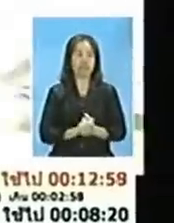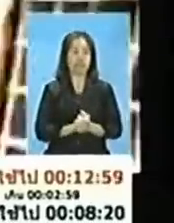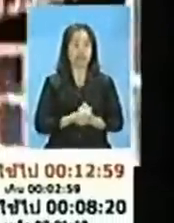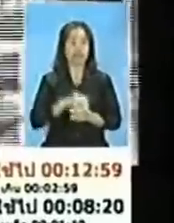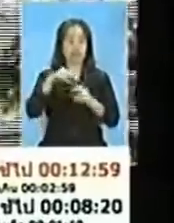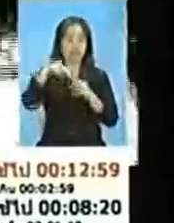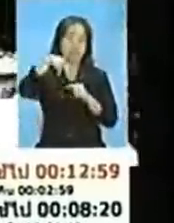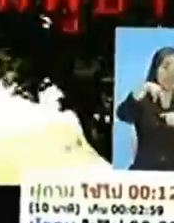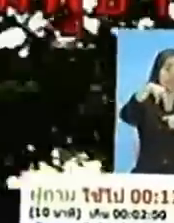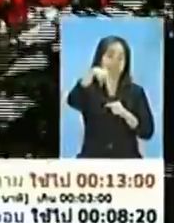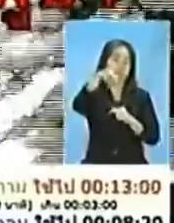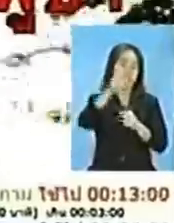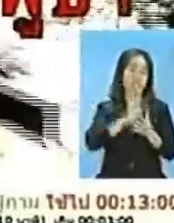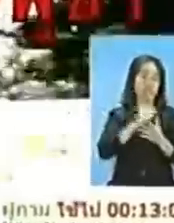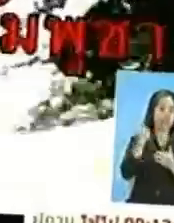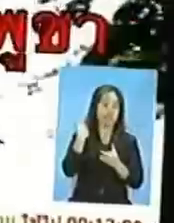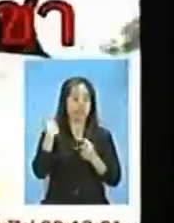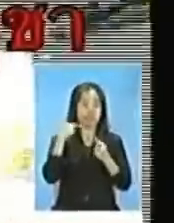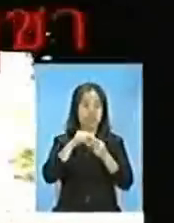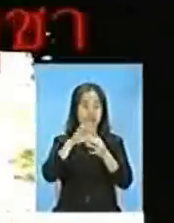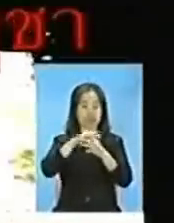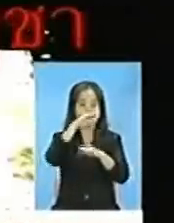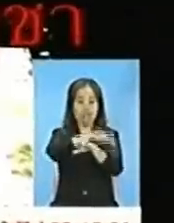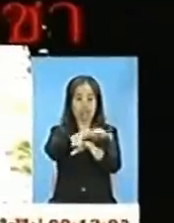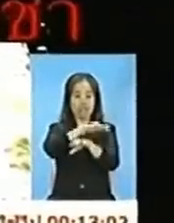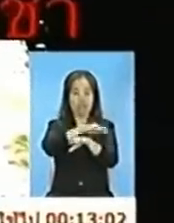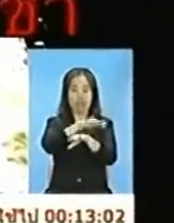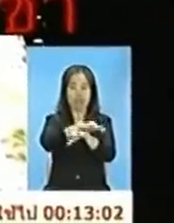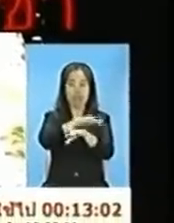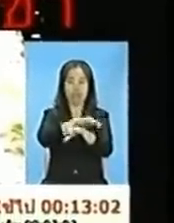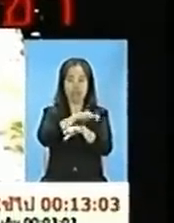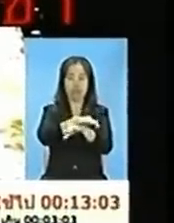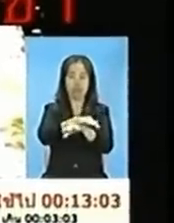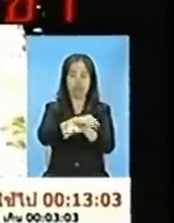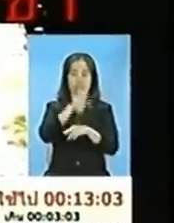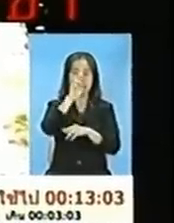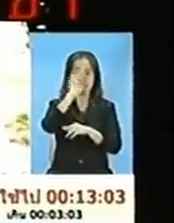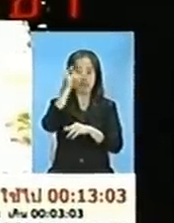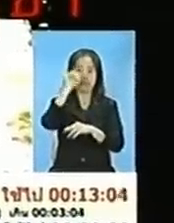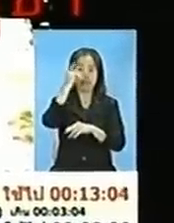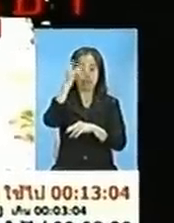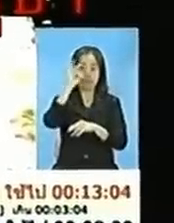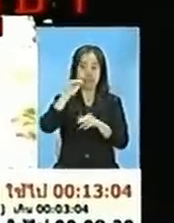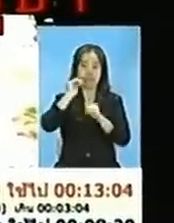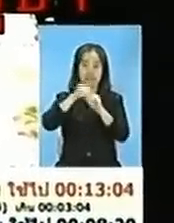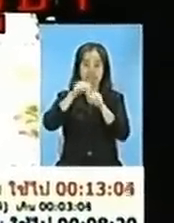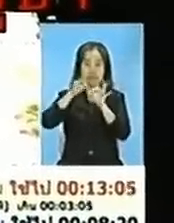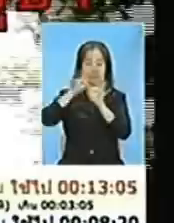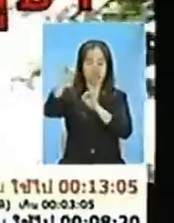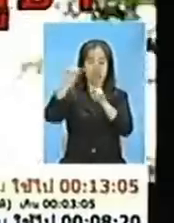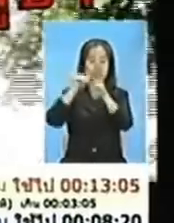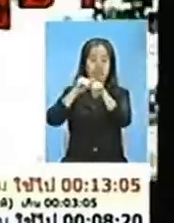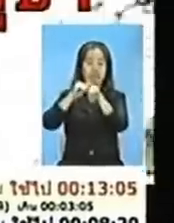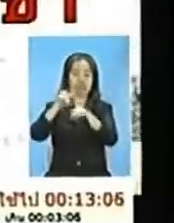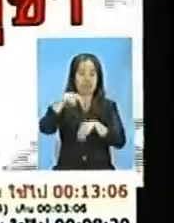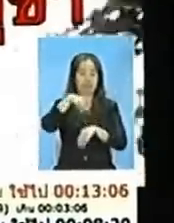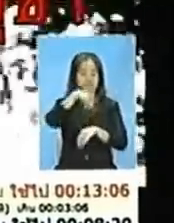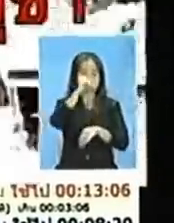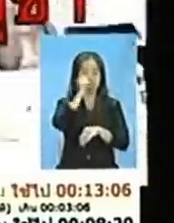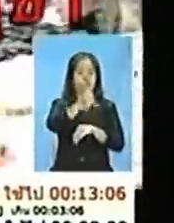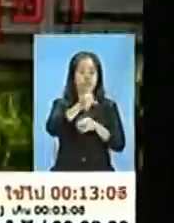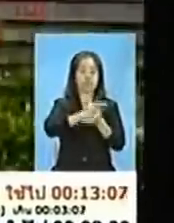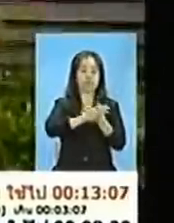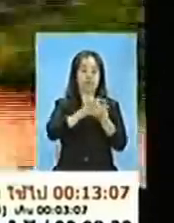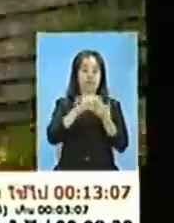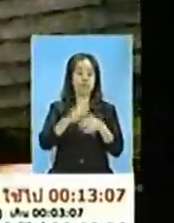ปไกลกว่าไปใกล้ฮะเดินผ่านสี่แยกราชดาเนี่ยไปลาดพร้าวไกลกว่ารถติดกว่าเข้าแล้วตรงนี้